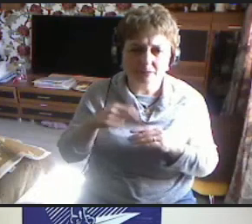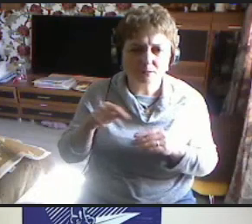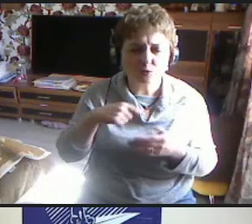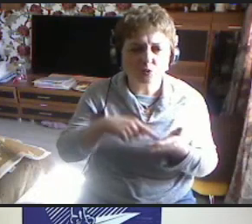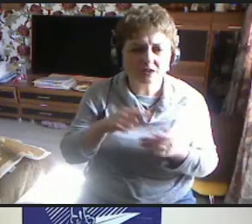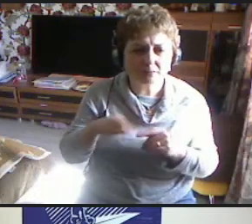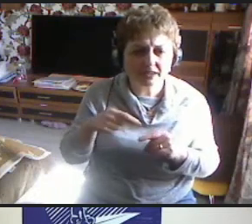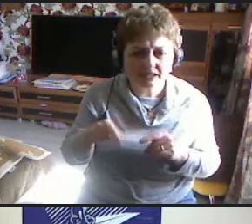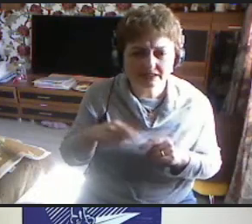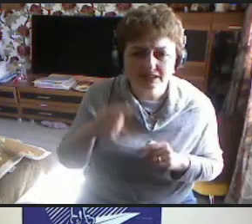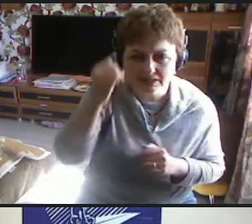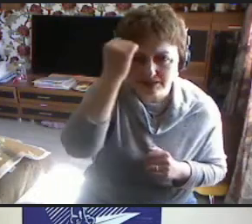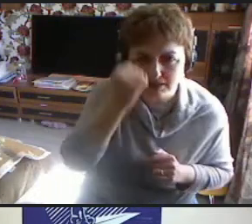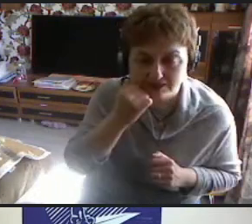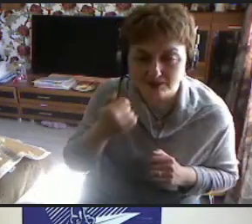спасибо. Я рада, что вам